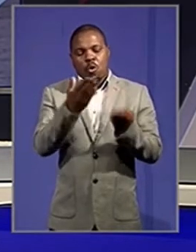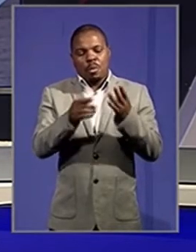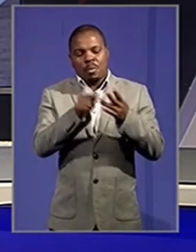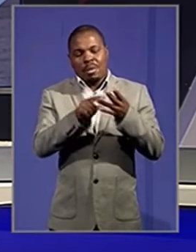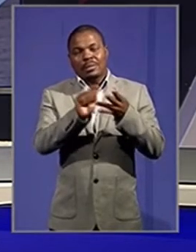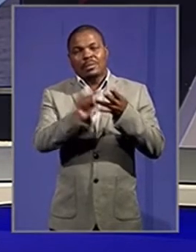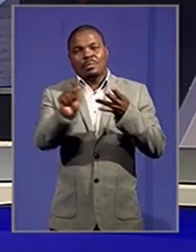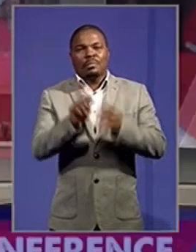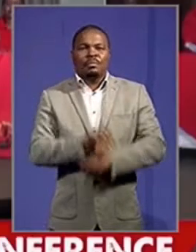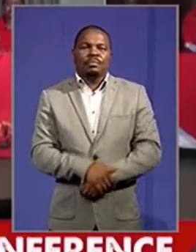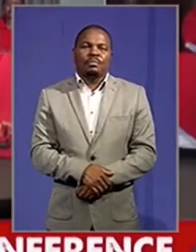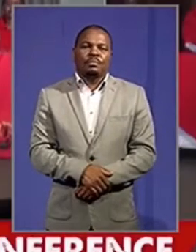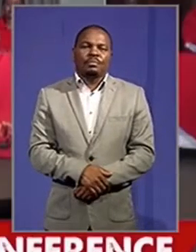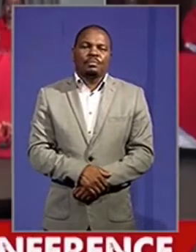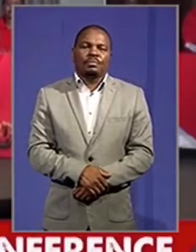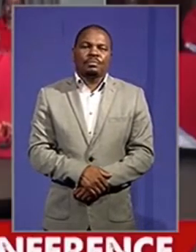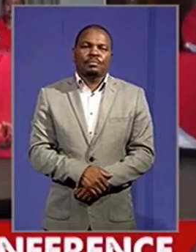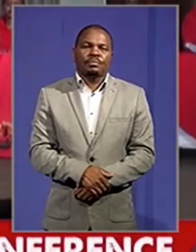2021.